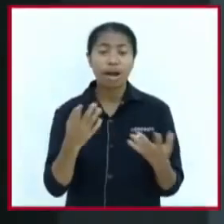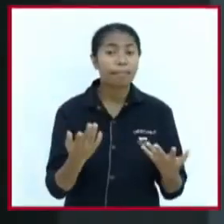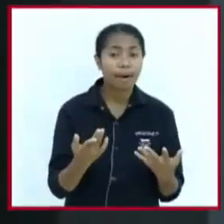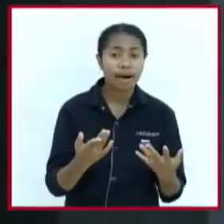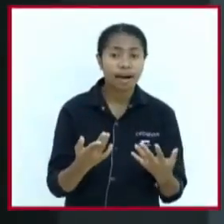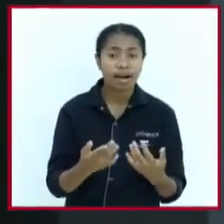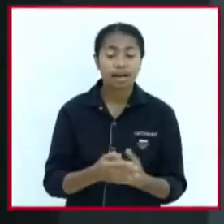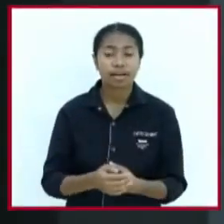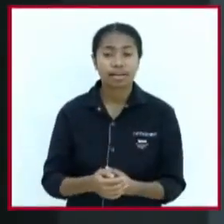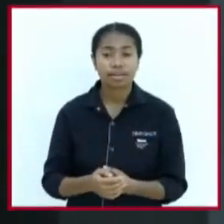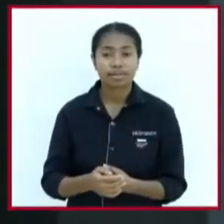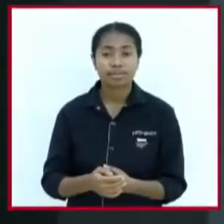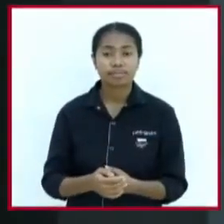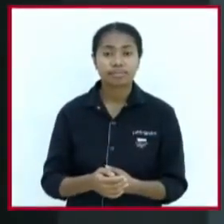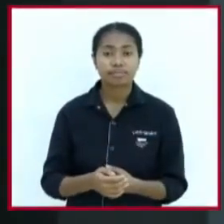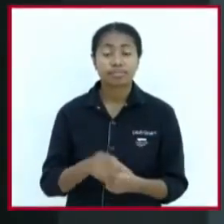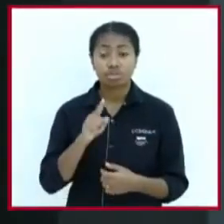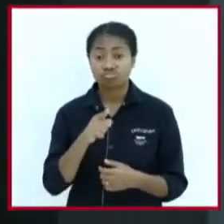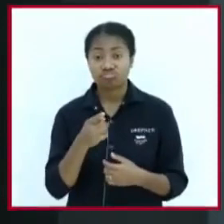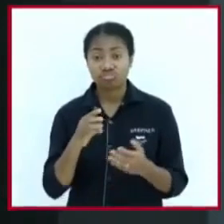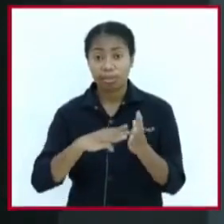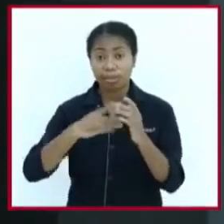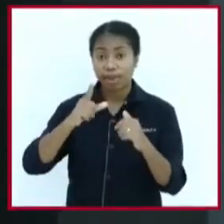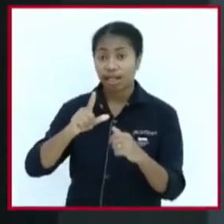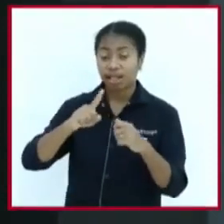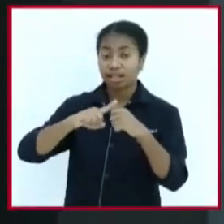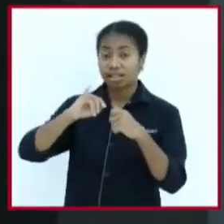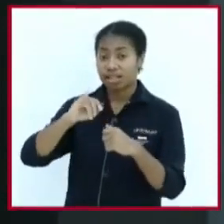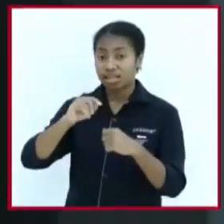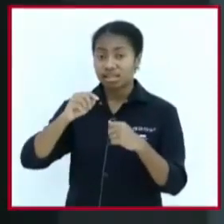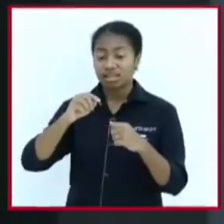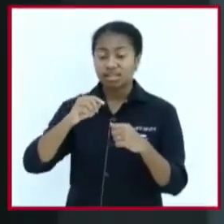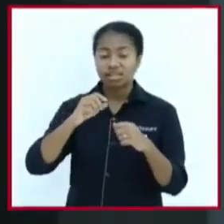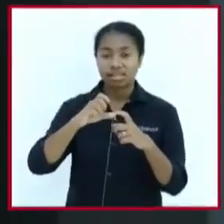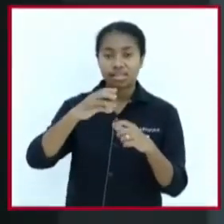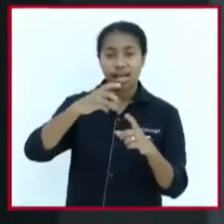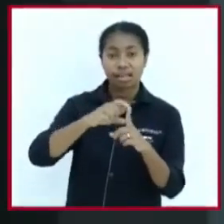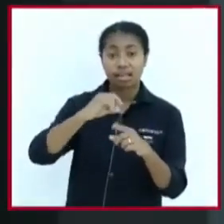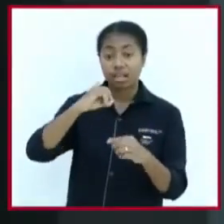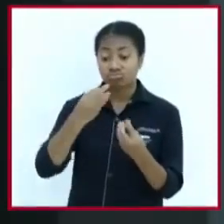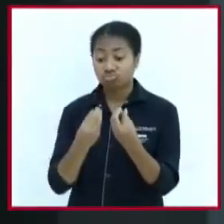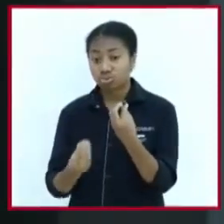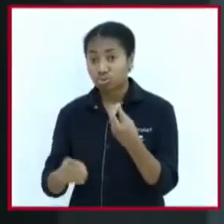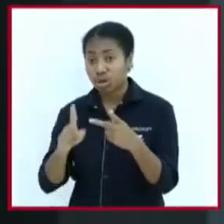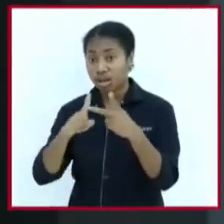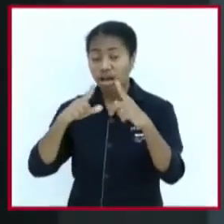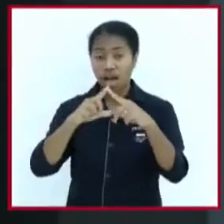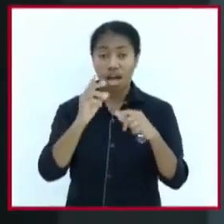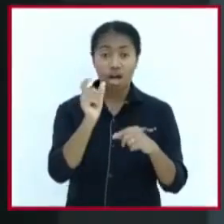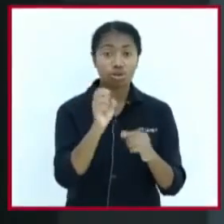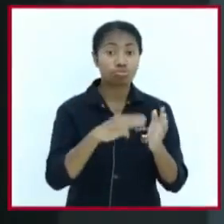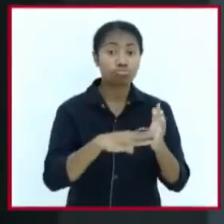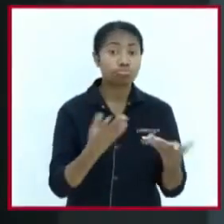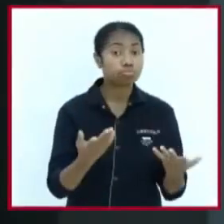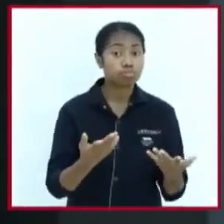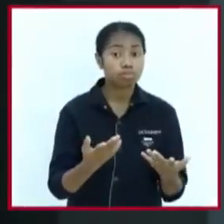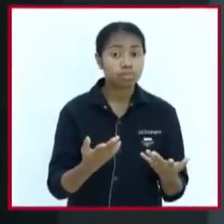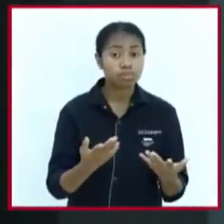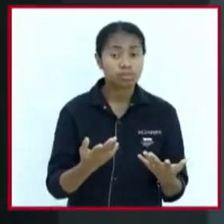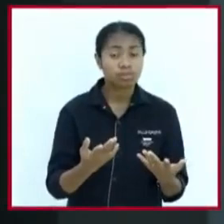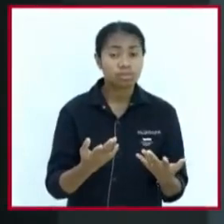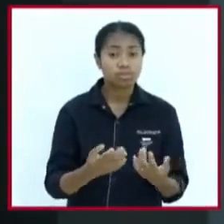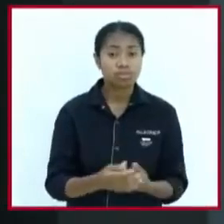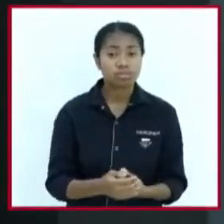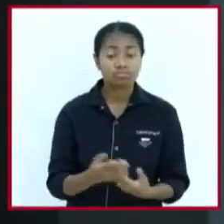hai eh Hai apakah melkisedek itu turunan Harun Hai bagaimana Bilqis Adek